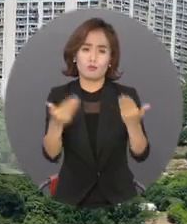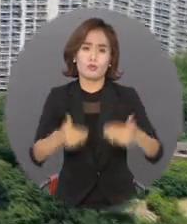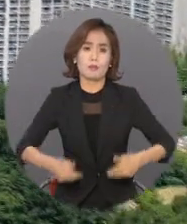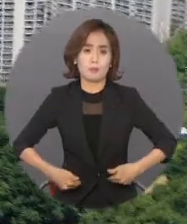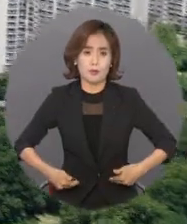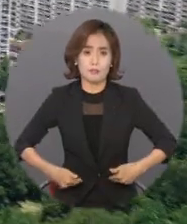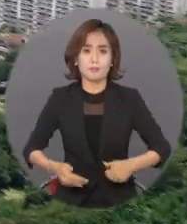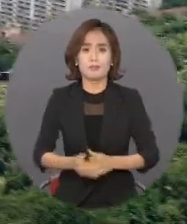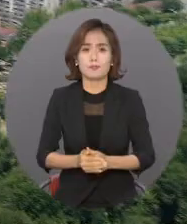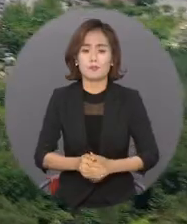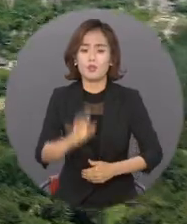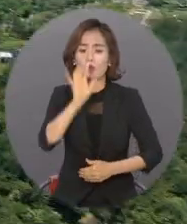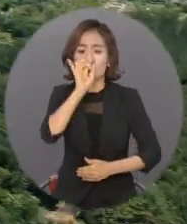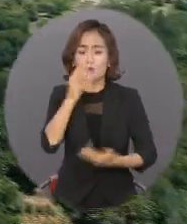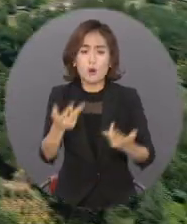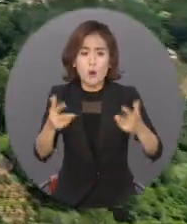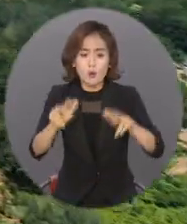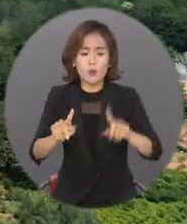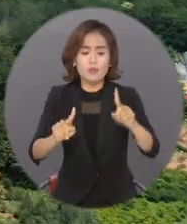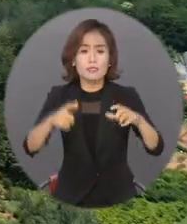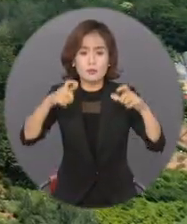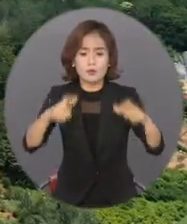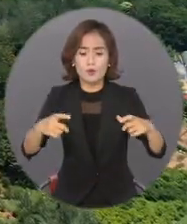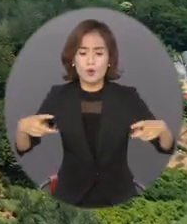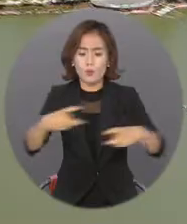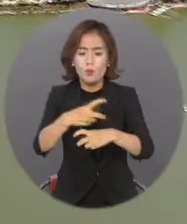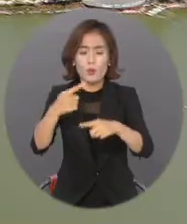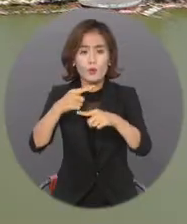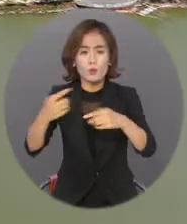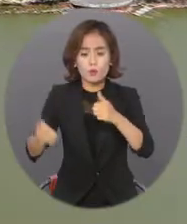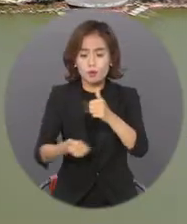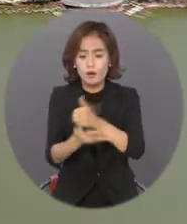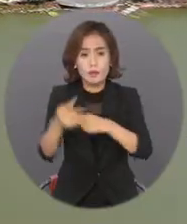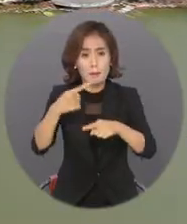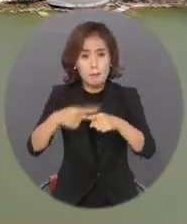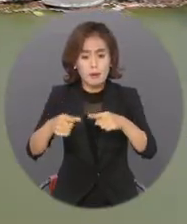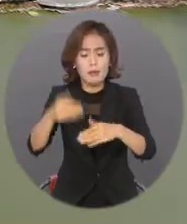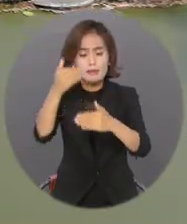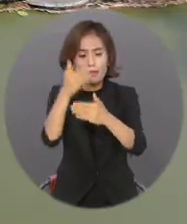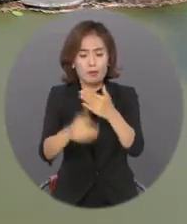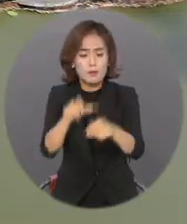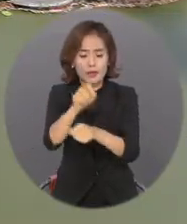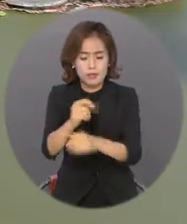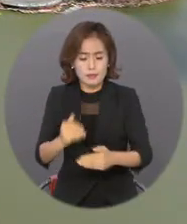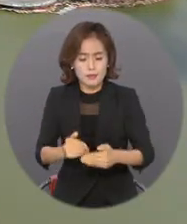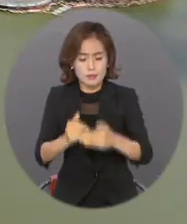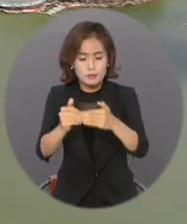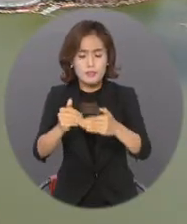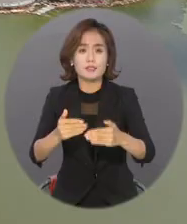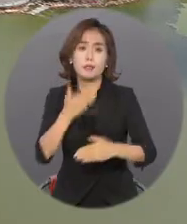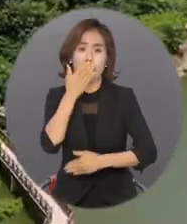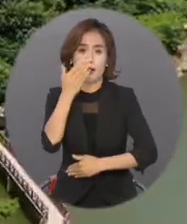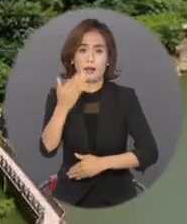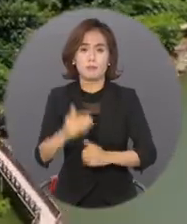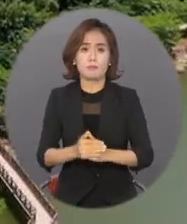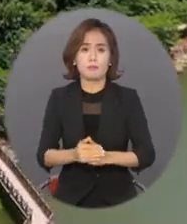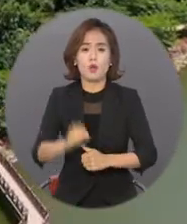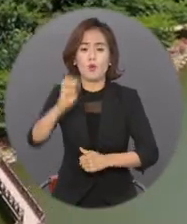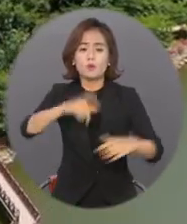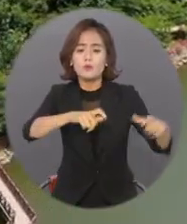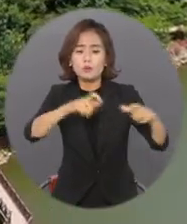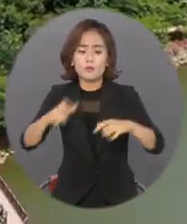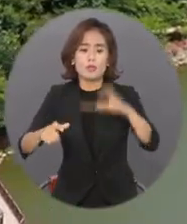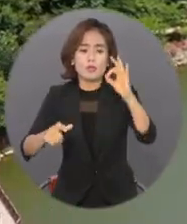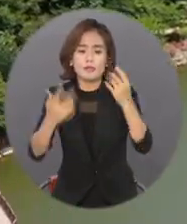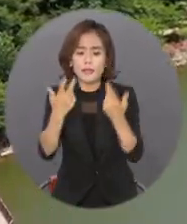합니다. 중앙공원 일지구는 앞으로 교통 영향 평가 등 남아있는 행정 절차를 진행할 수 있게 됐습니다. 광주 지역